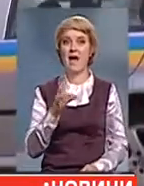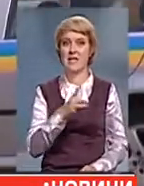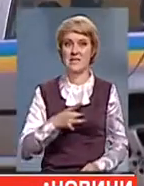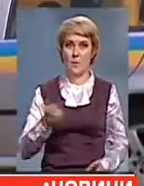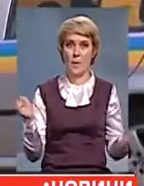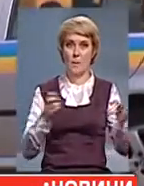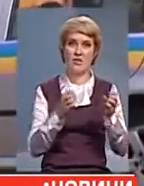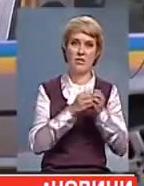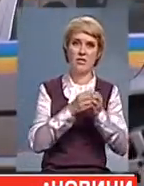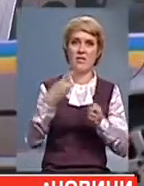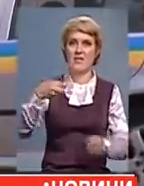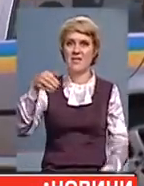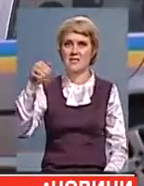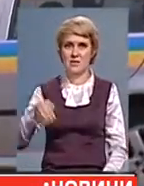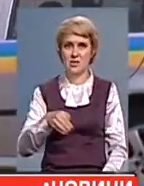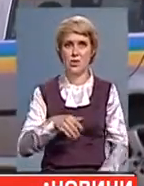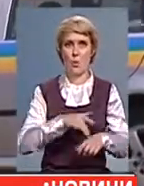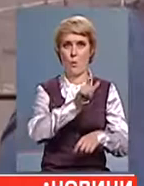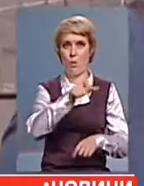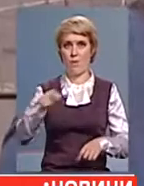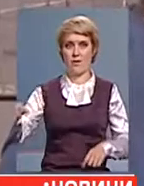до 20 тисяч уболівальників